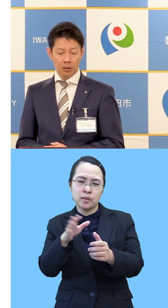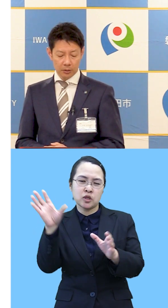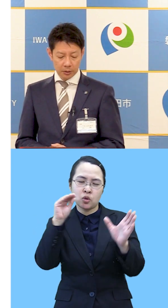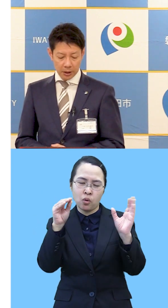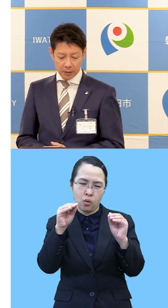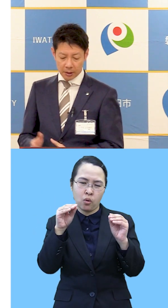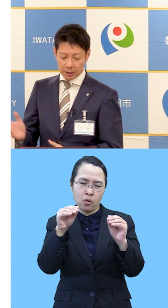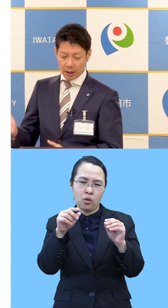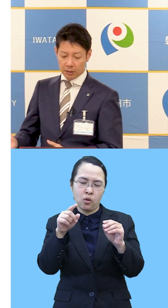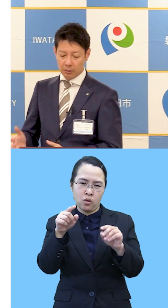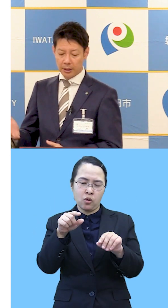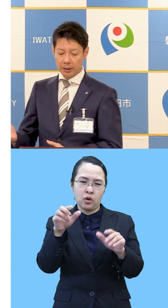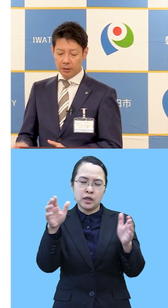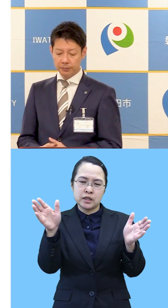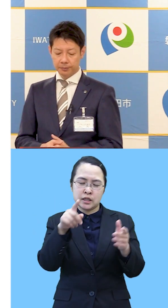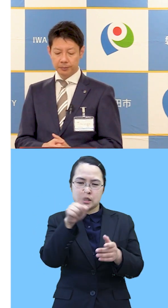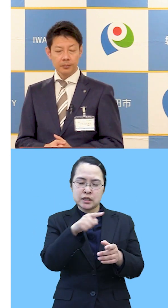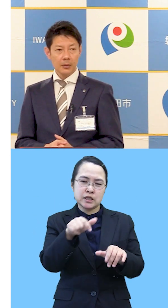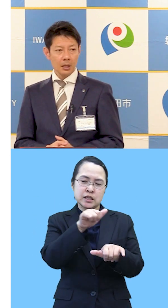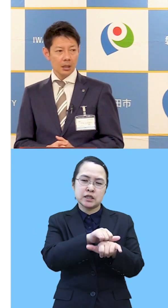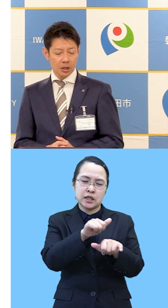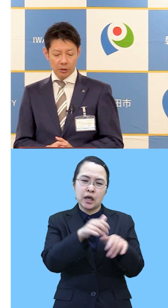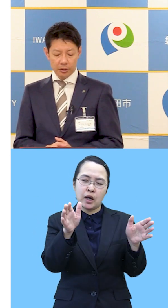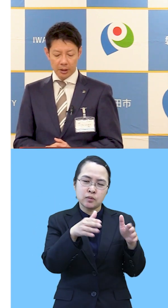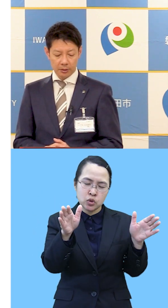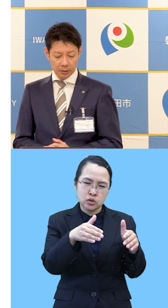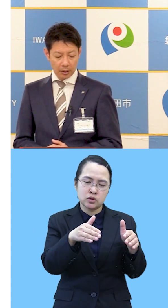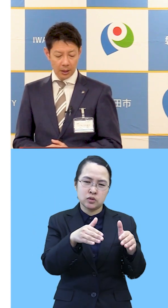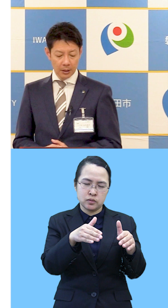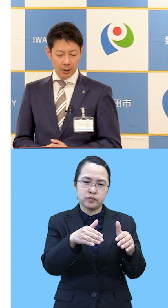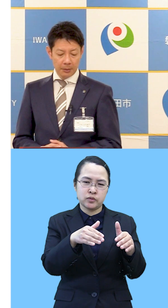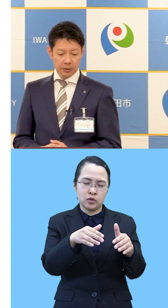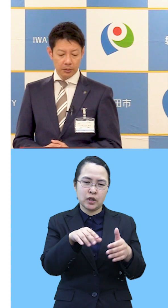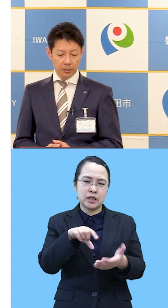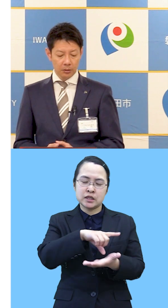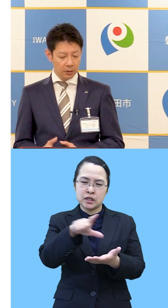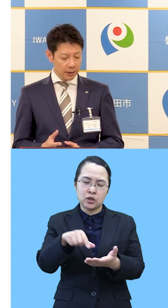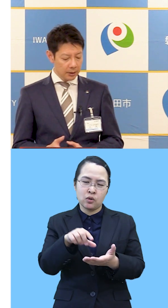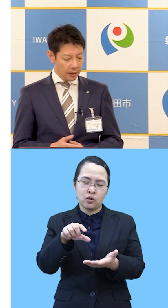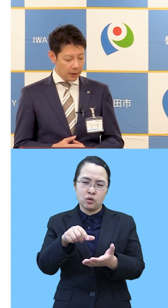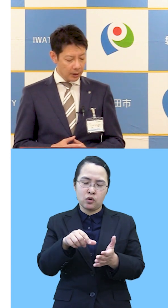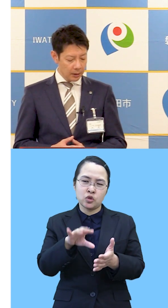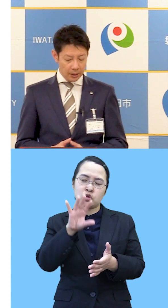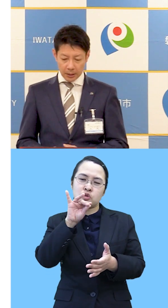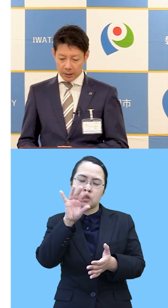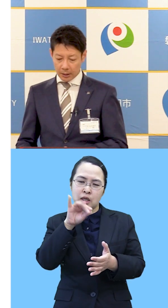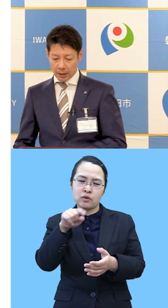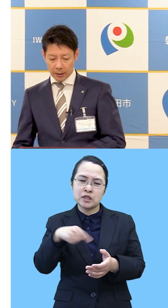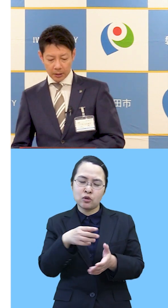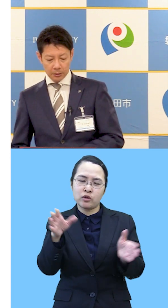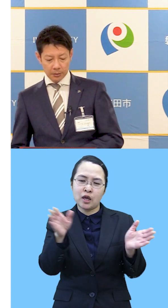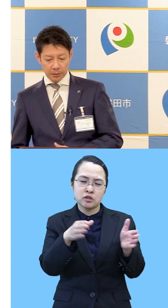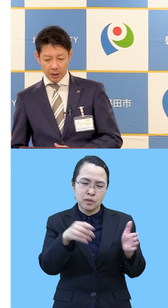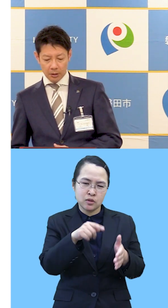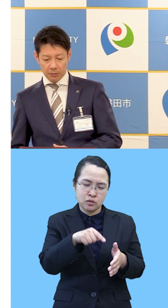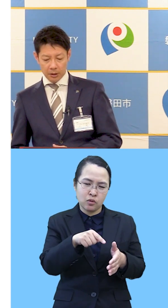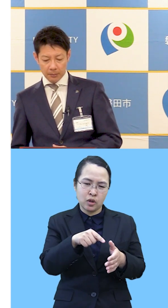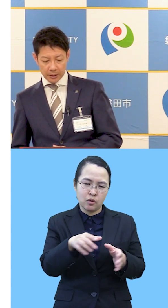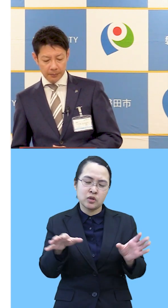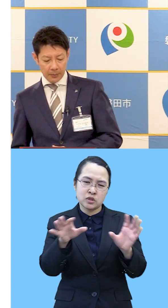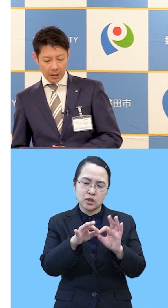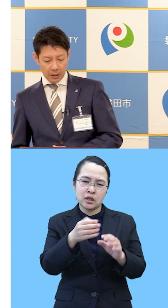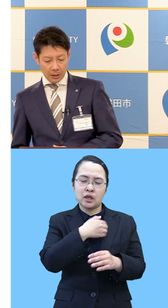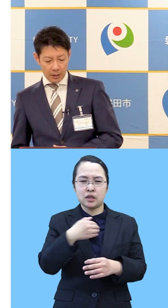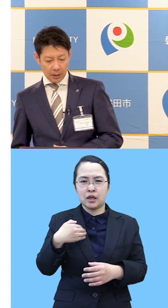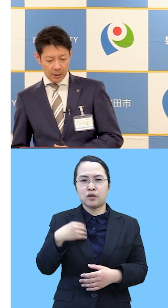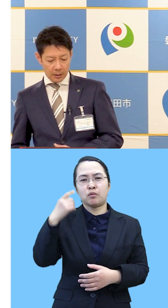人情報、そしてツイッターの話題を自動集約するとか、そういうところでつなげていけたらなというふうに思います